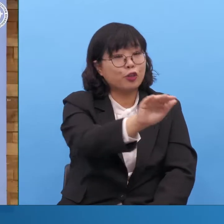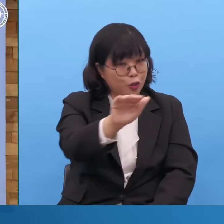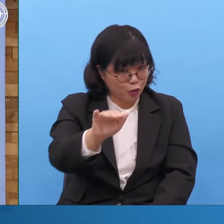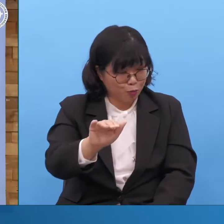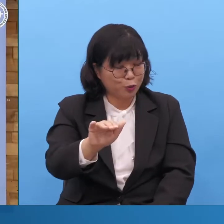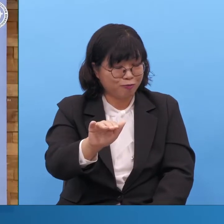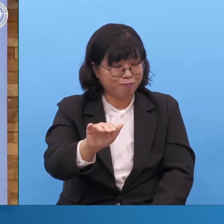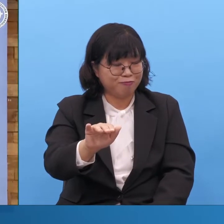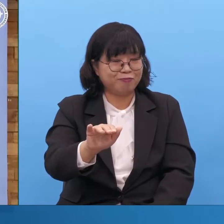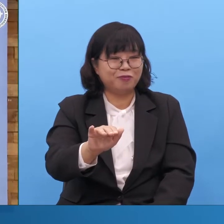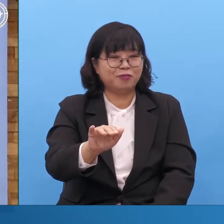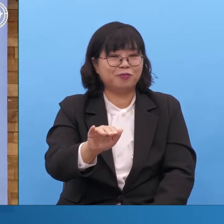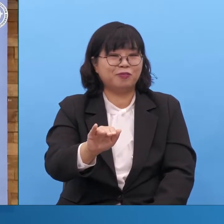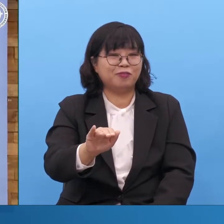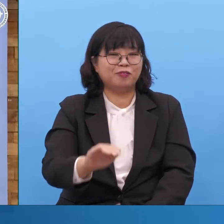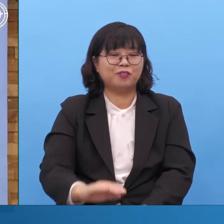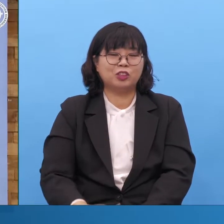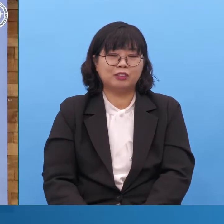복음 안에서